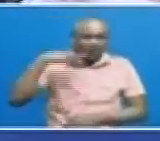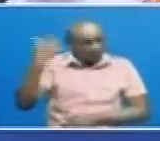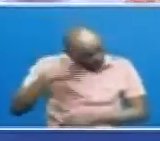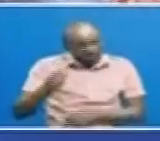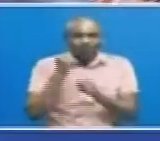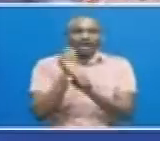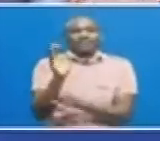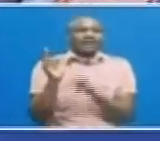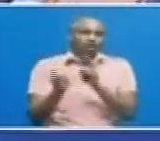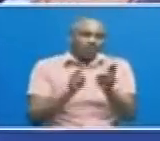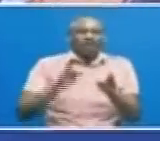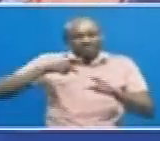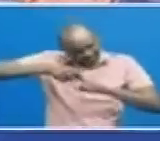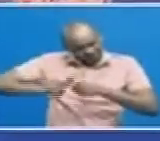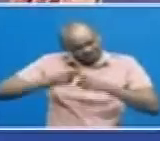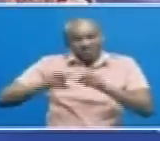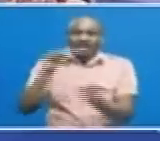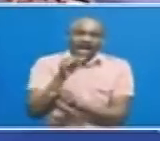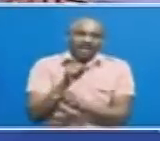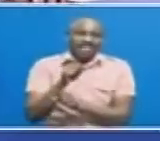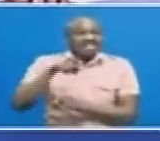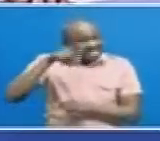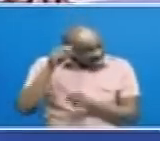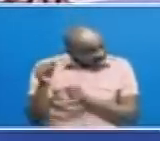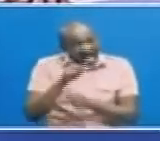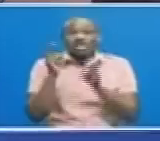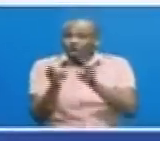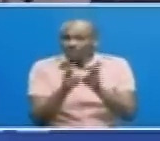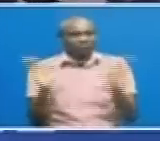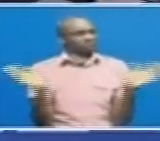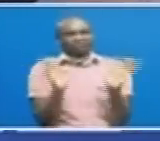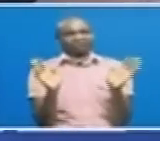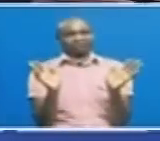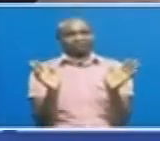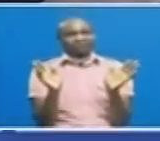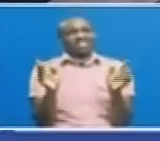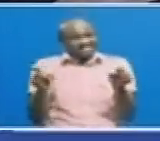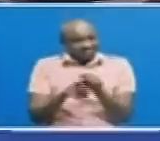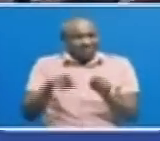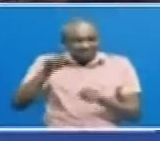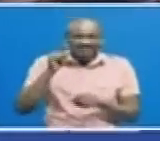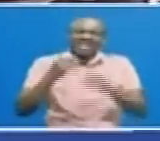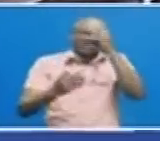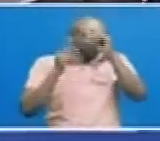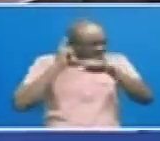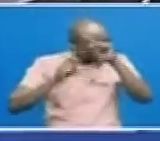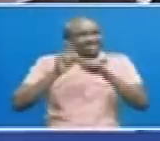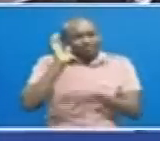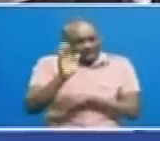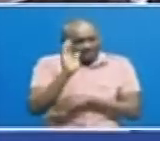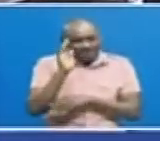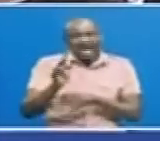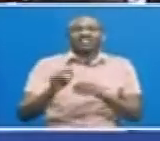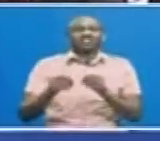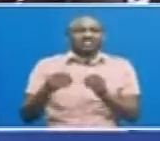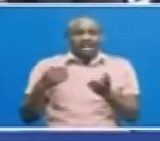siku za kuunda magari. Ila sio magari hivi hivi tu, ana ujuzi wa kuunda magari ya kifahari